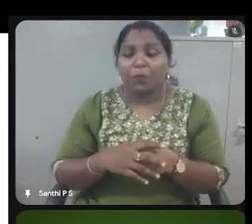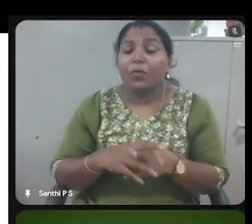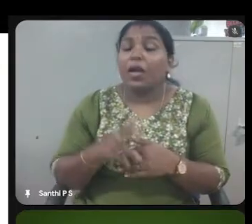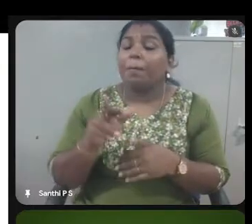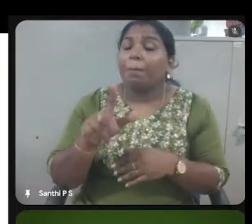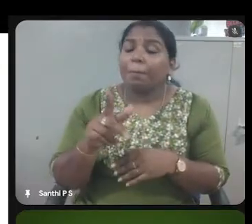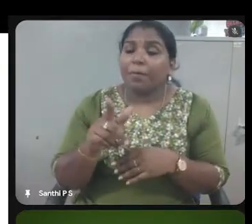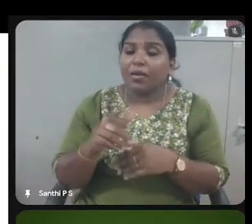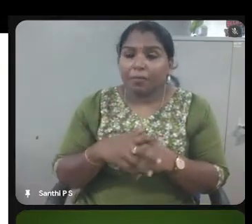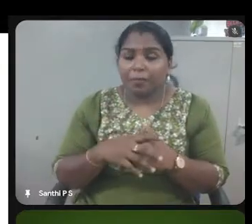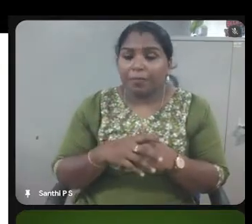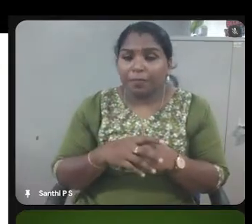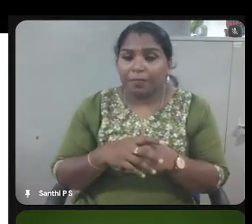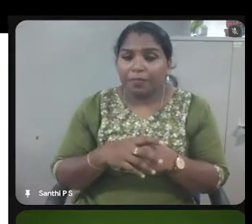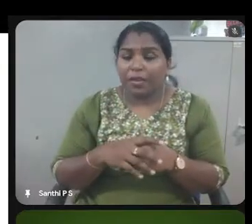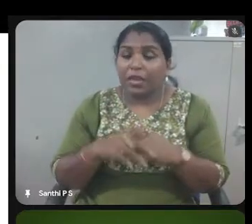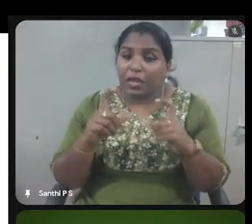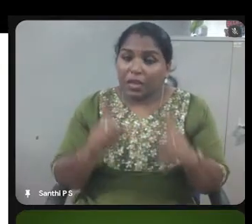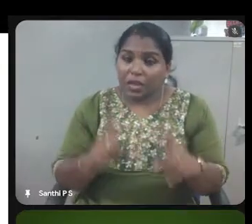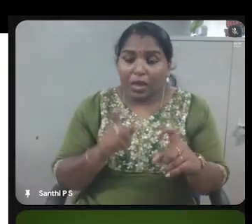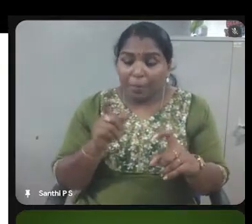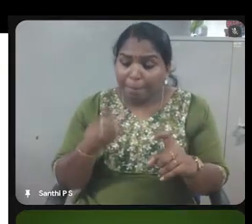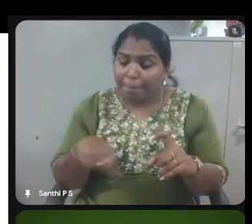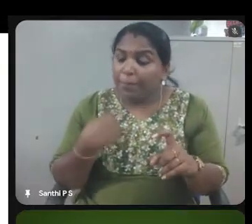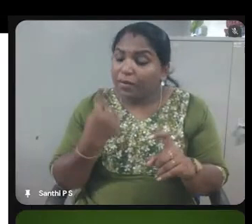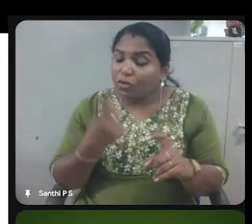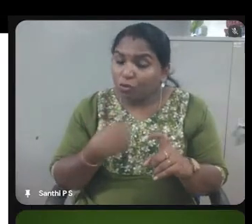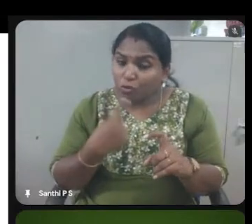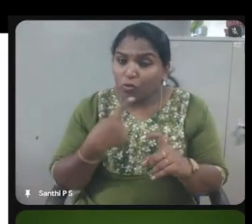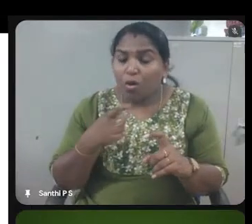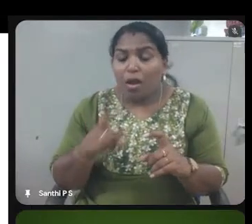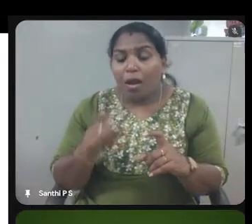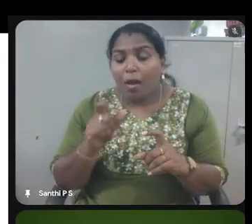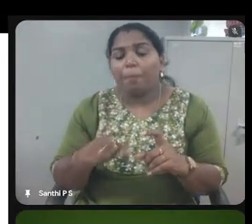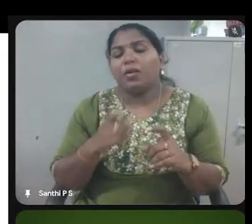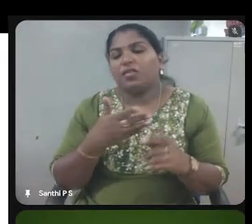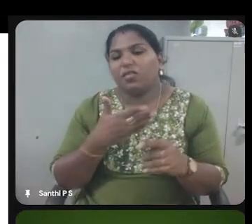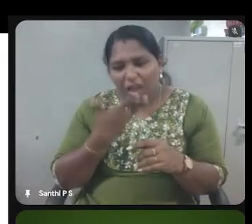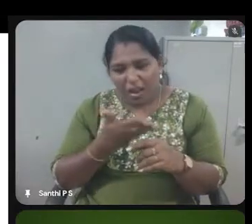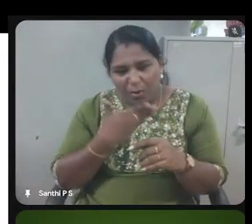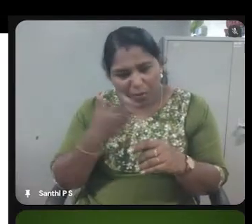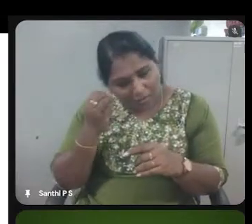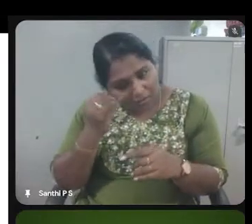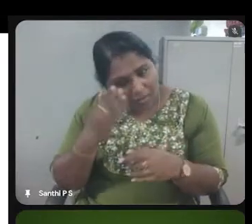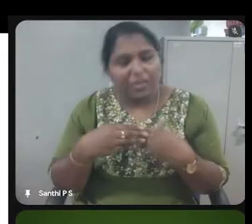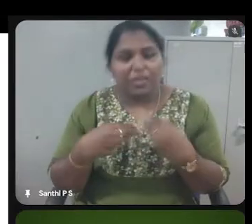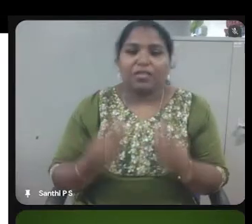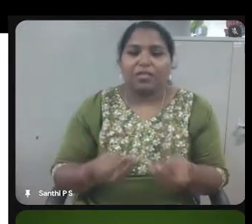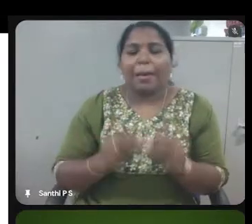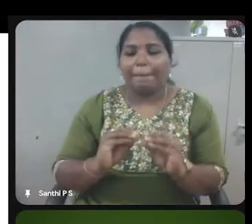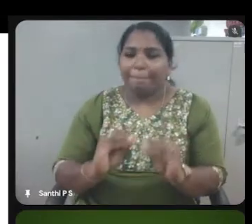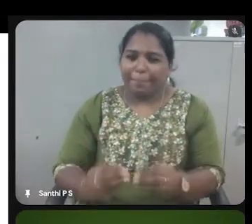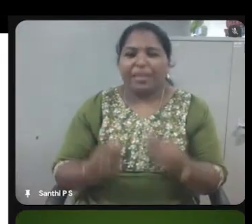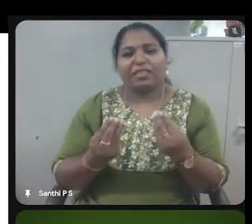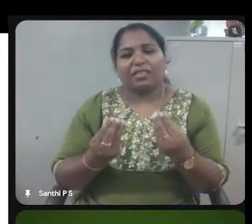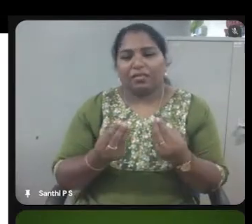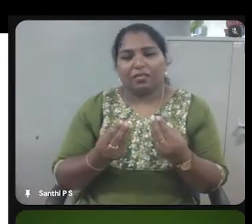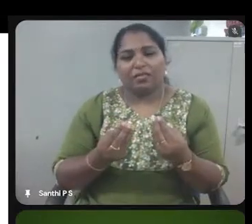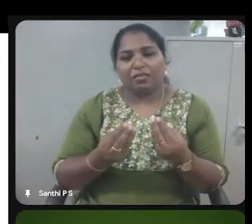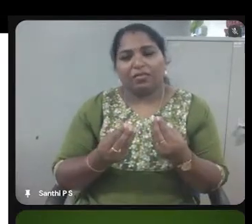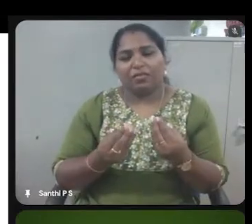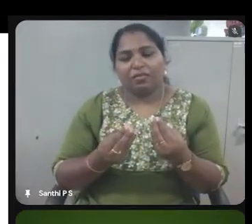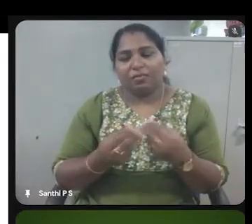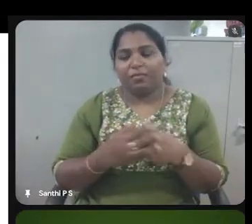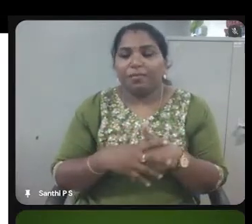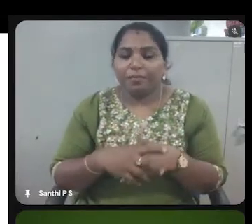ആരാണോ നെക്സ്റ്റ് കെയർ ഗിവർ അവര് എങ്ങനെയാണ് ഈ കുട്ടിയെ മാനേജ് ചെയ്യുന്നത്, എന്ത് ചെയ്യാൻ പറ്റും എന്നുള്ളത് ശീലിപ്പിച്ച് ചെയ്യേണ്ട കാര്യങ്ങൾ